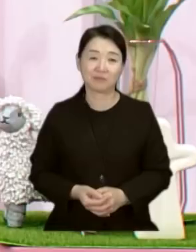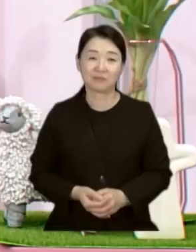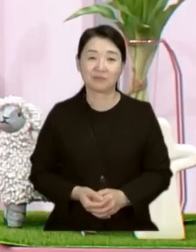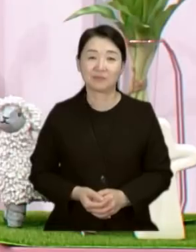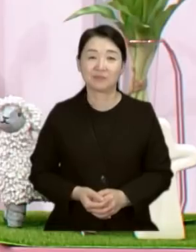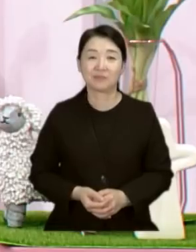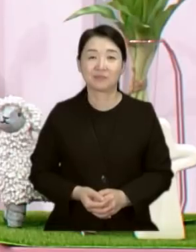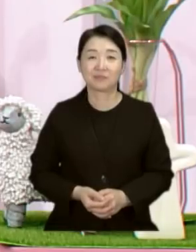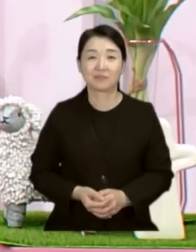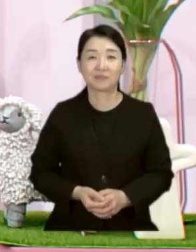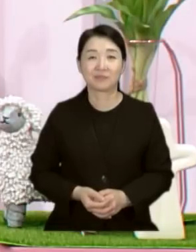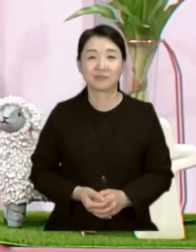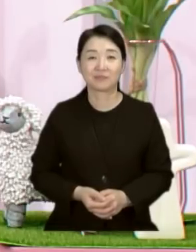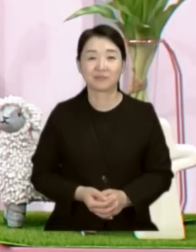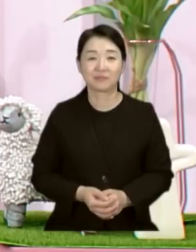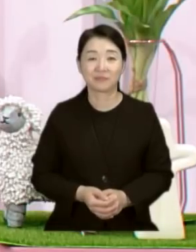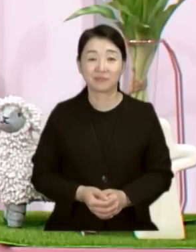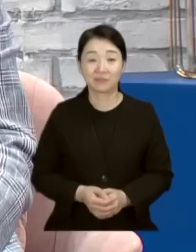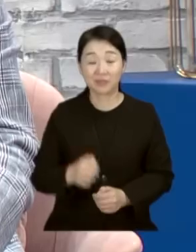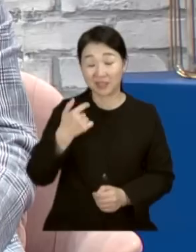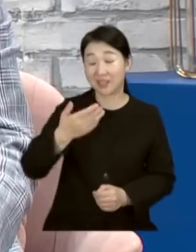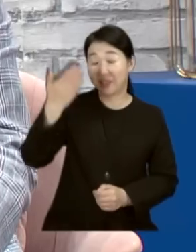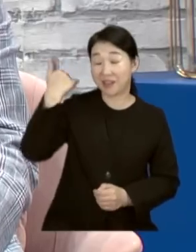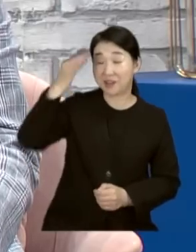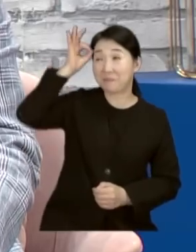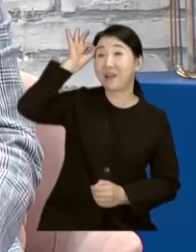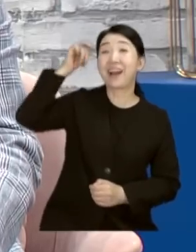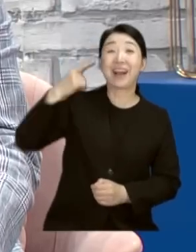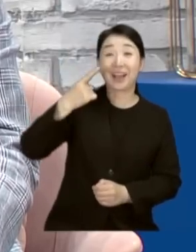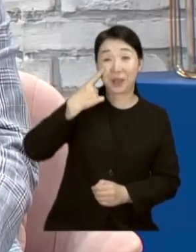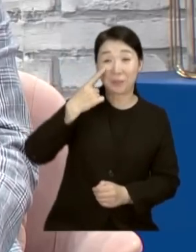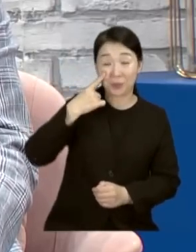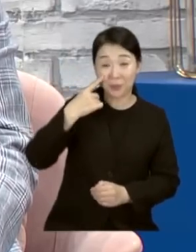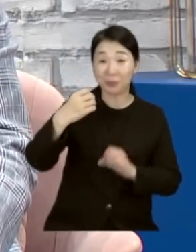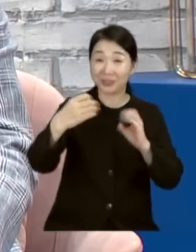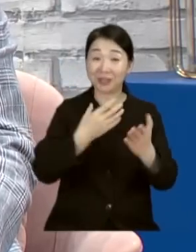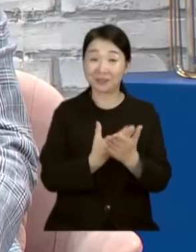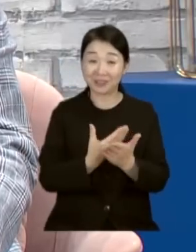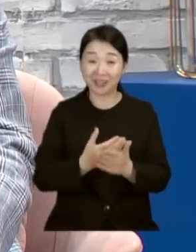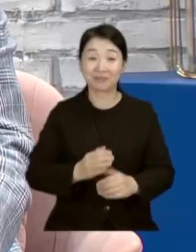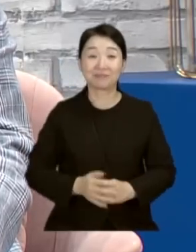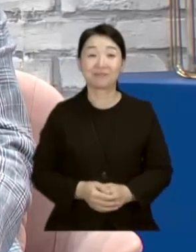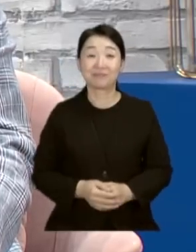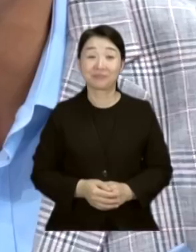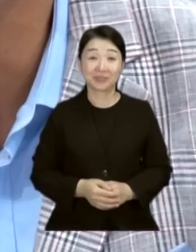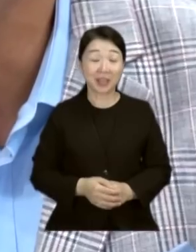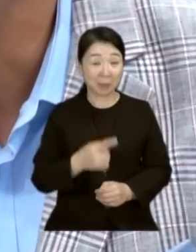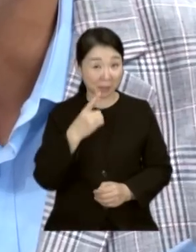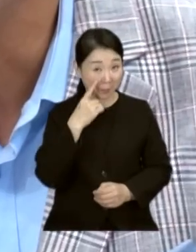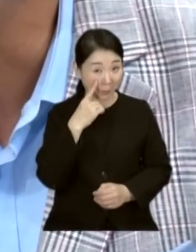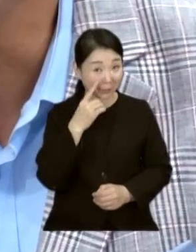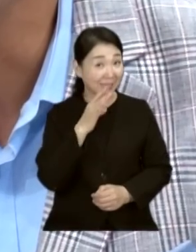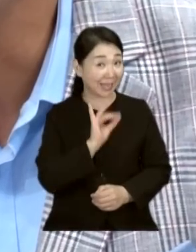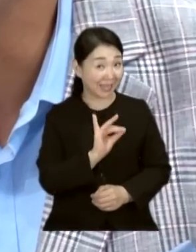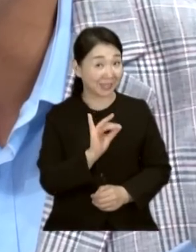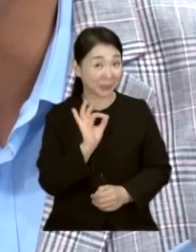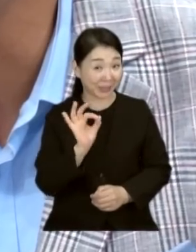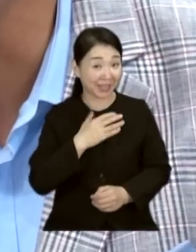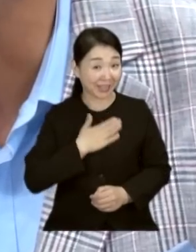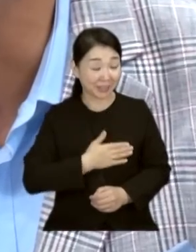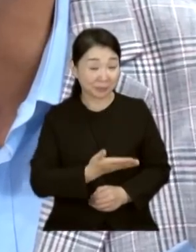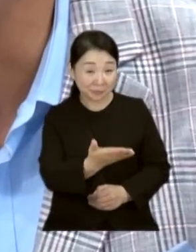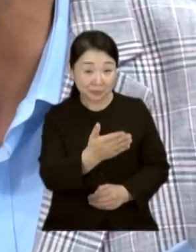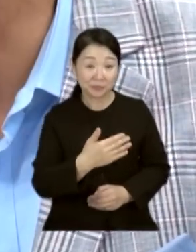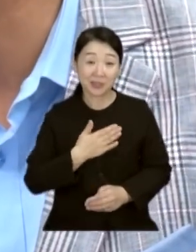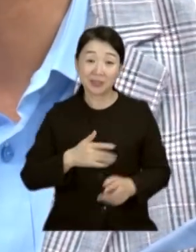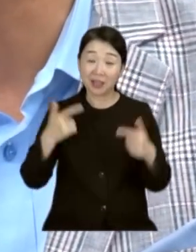네. 그렇죠? 그래요. 자 그러면은 옛날 거를 좀 상기하면서 그렇게 대답해야 돼요? 네네. 내가 한번 해볼게. 네네.